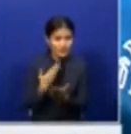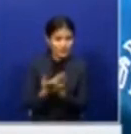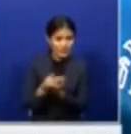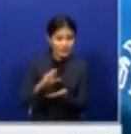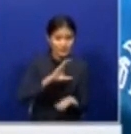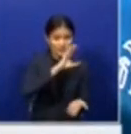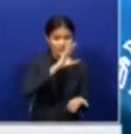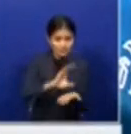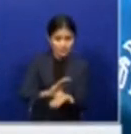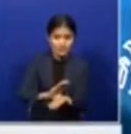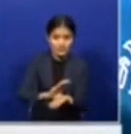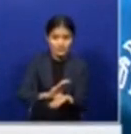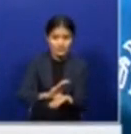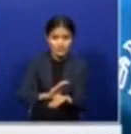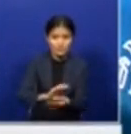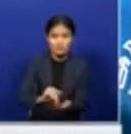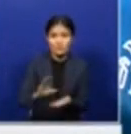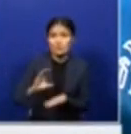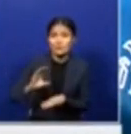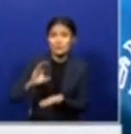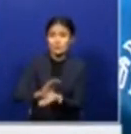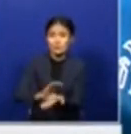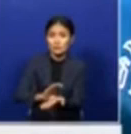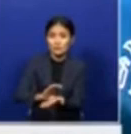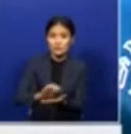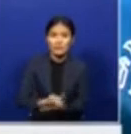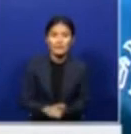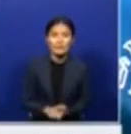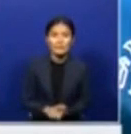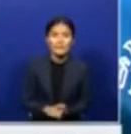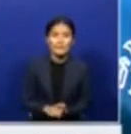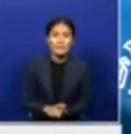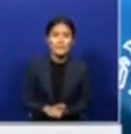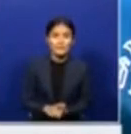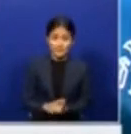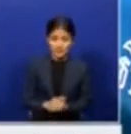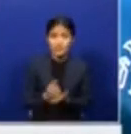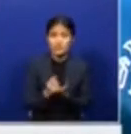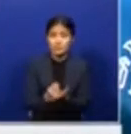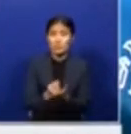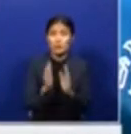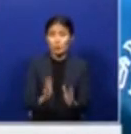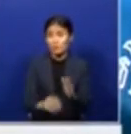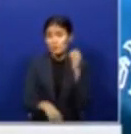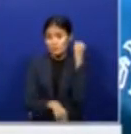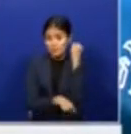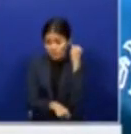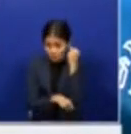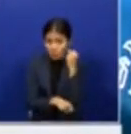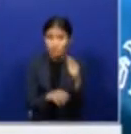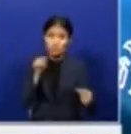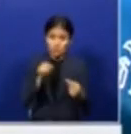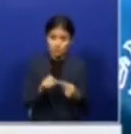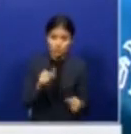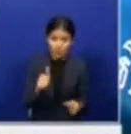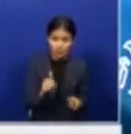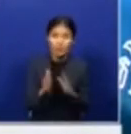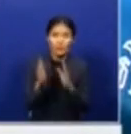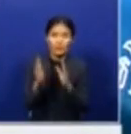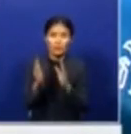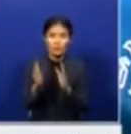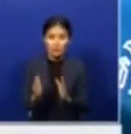ายังผู้ที่มีฐานะยากจนนะครับมีความสาม